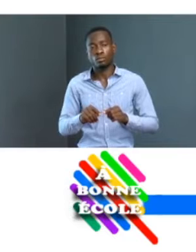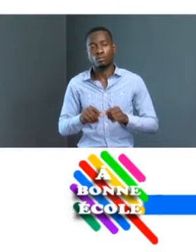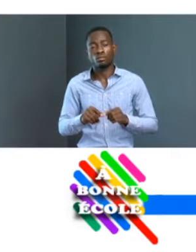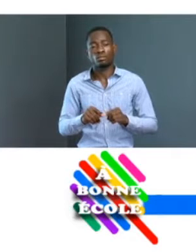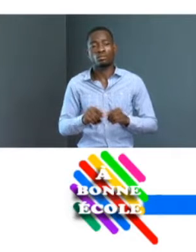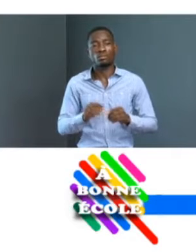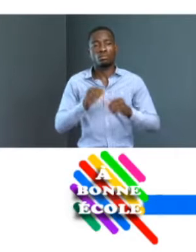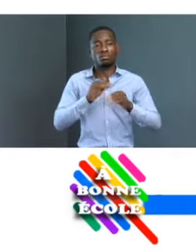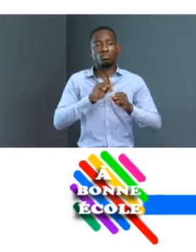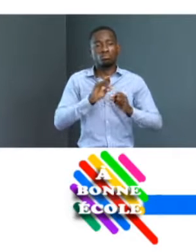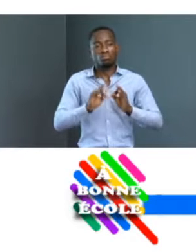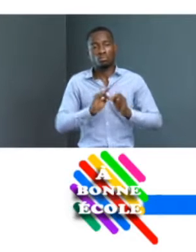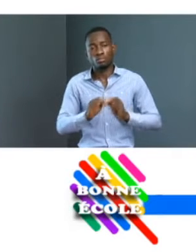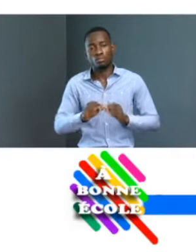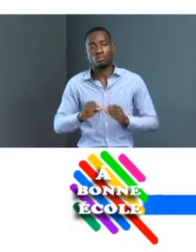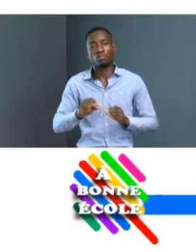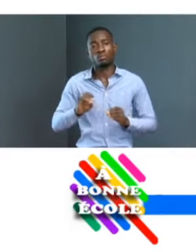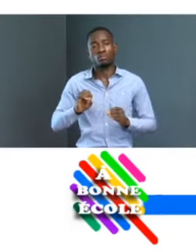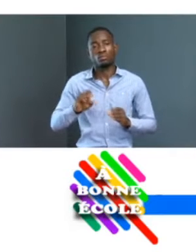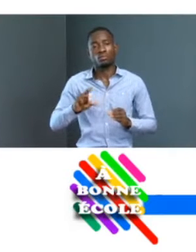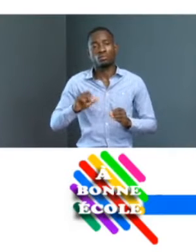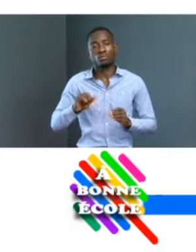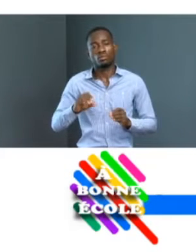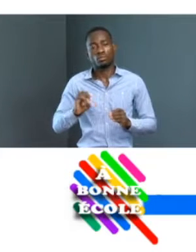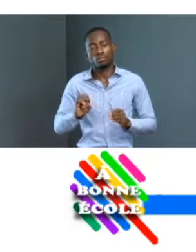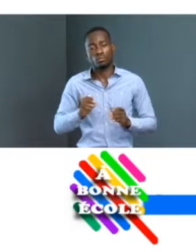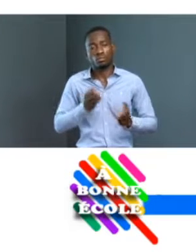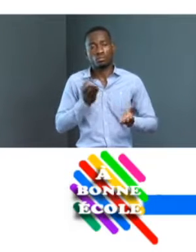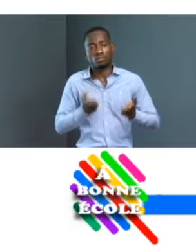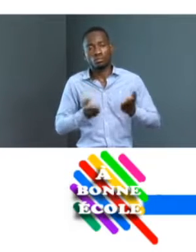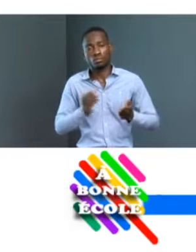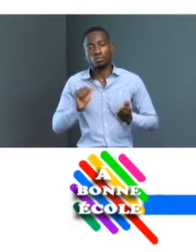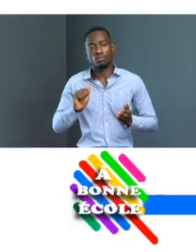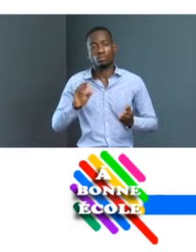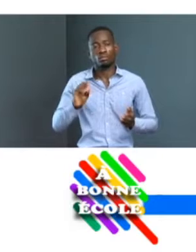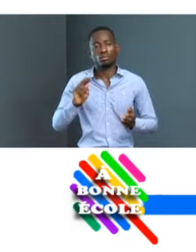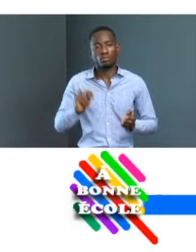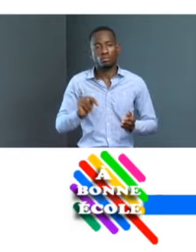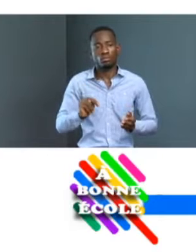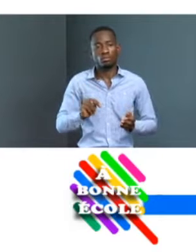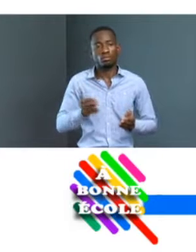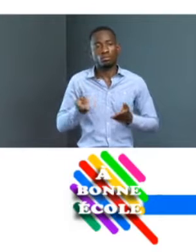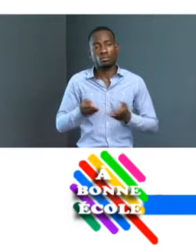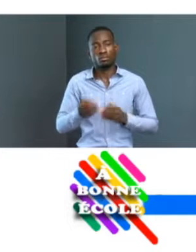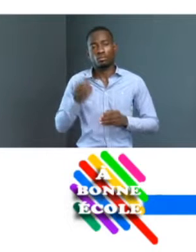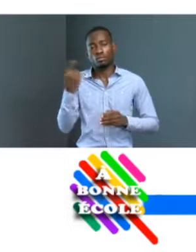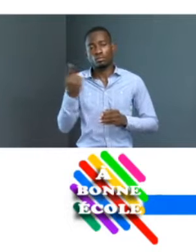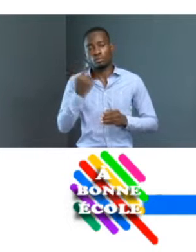sous forme d'hélice. Voilà, par rapport à l'ADN, ici c'est une seule chaîne de